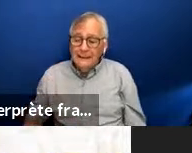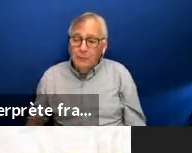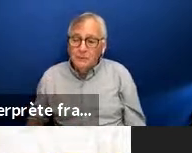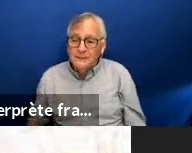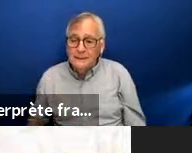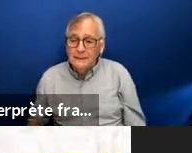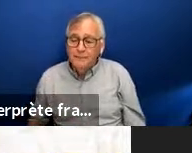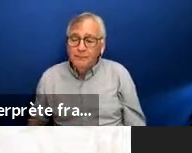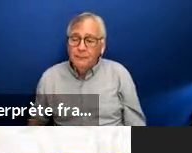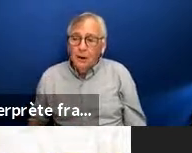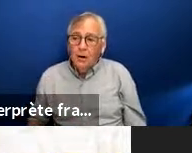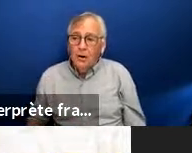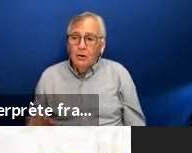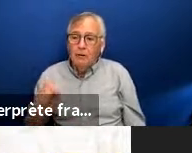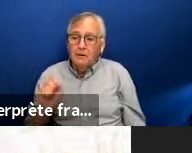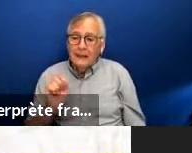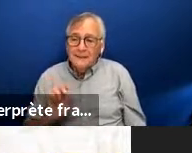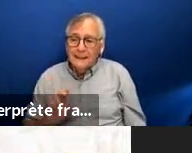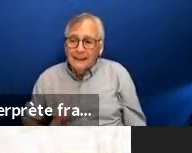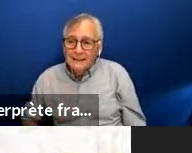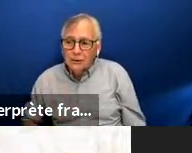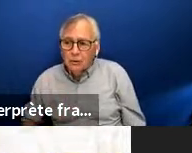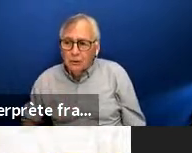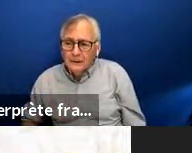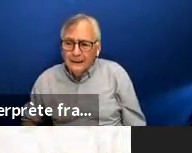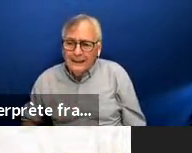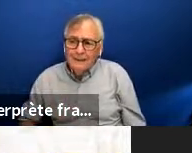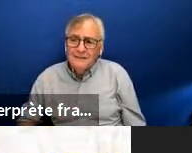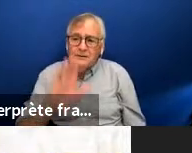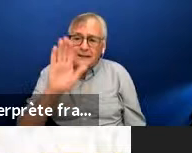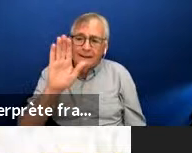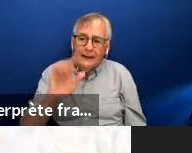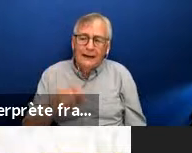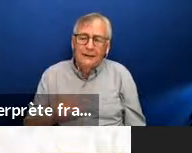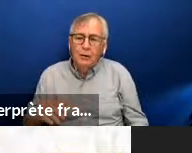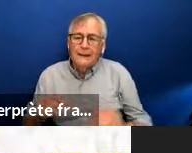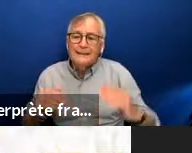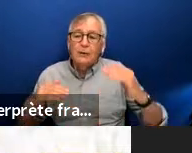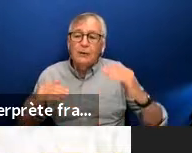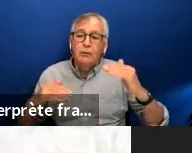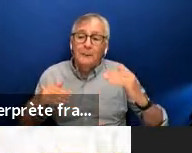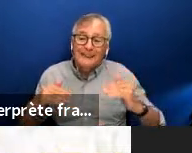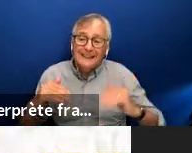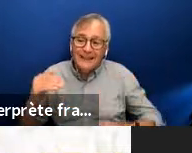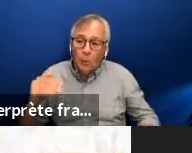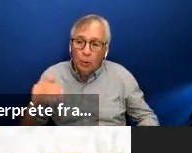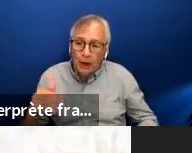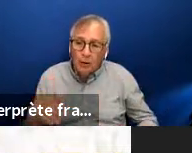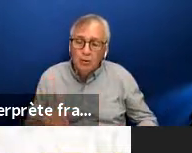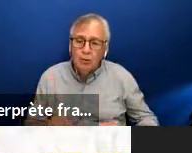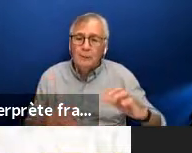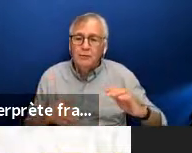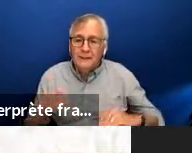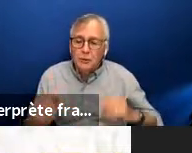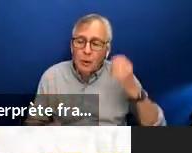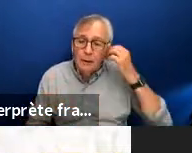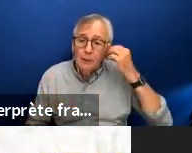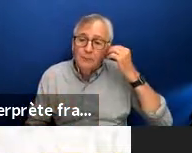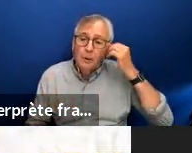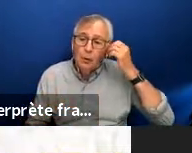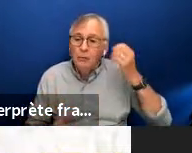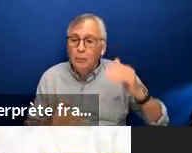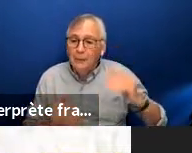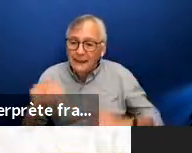L'enfant, s'il est petit, il va avoir de la misère à lire sur les lèvres si vous êtes grand. Donc, essayez de vous mettre à sa hauteur, soit vous